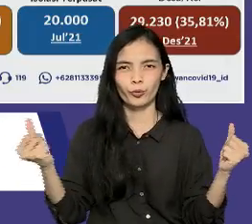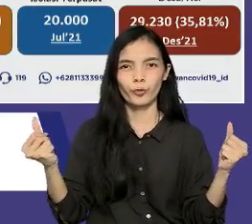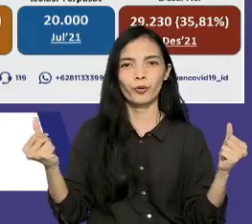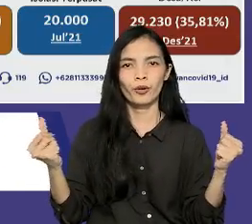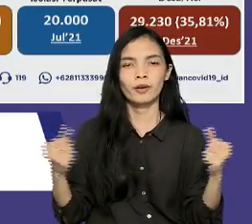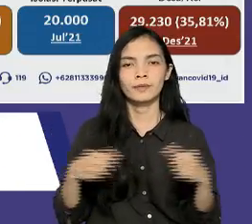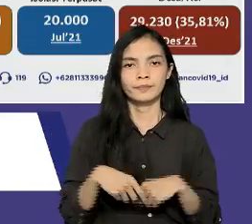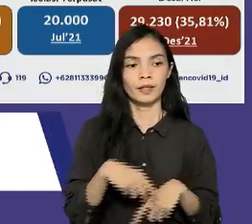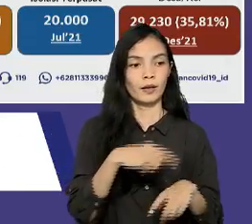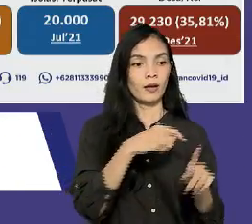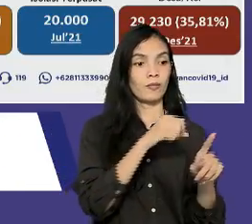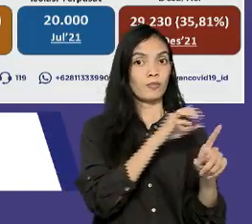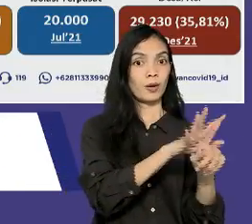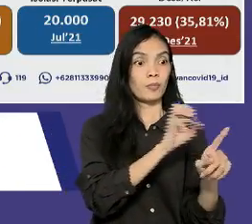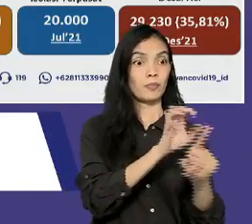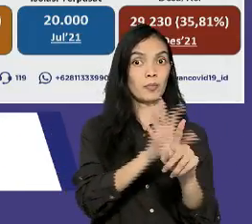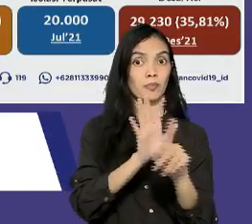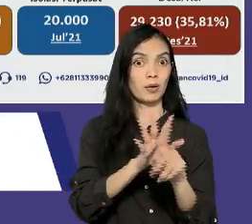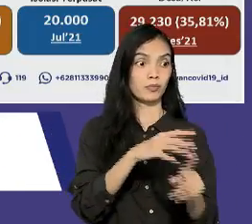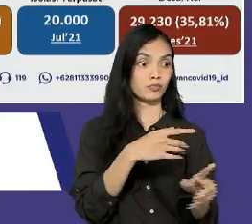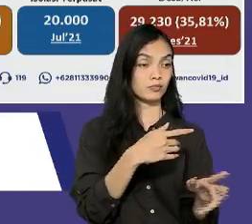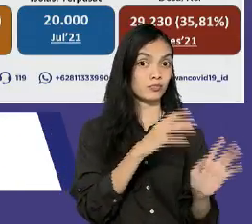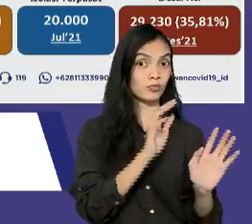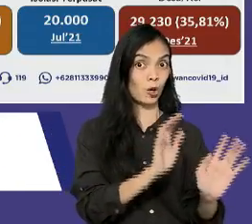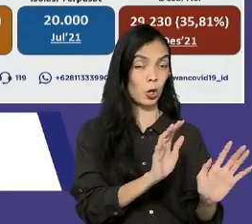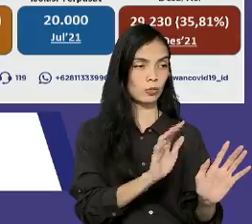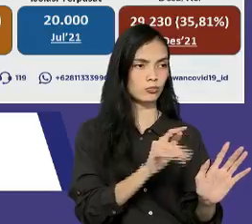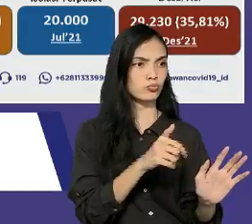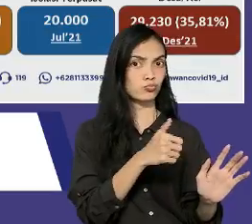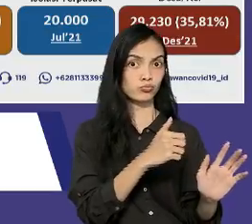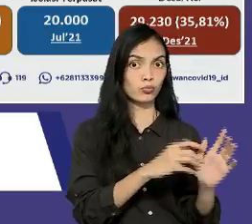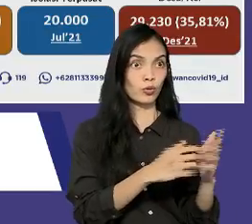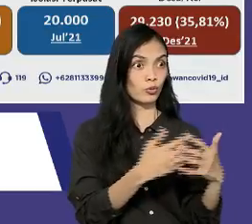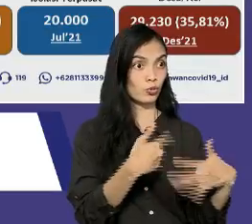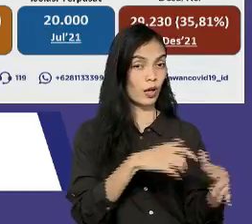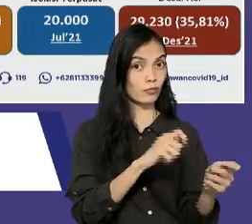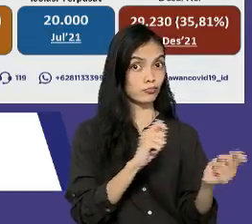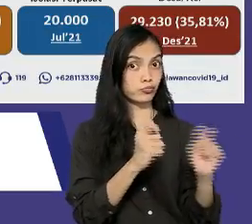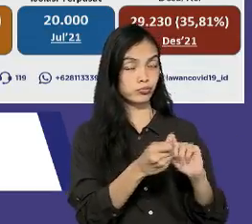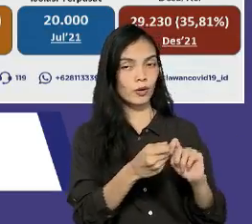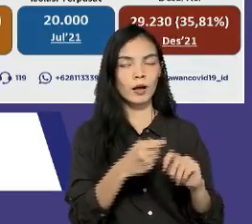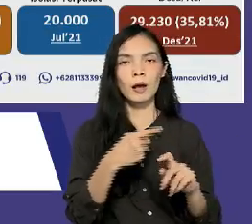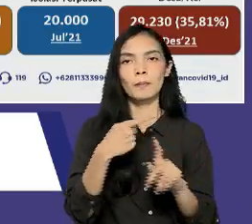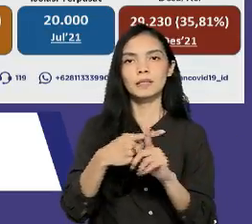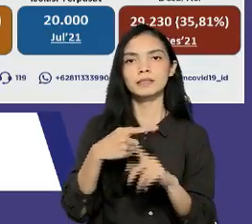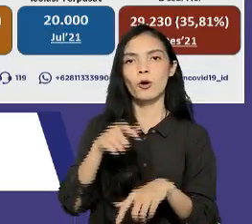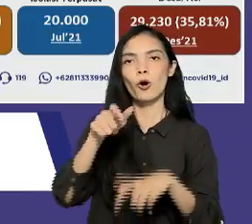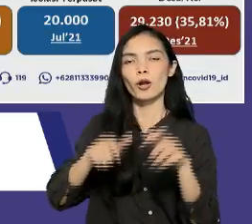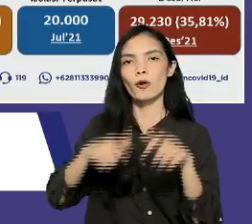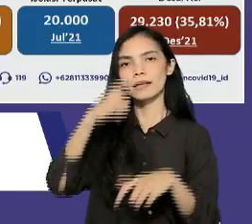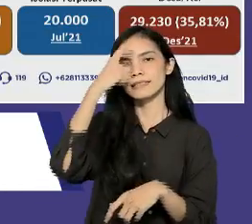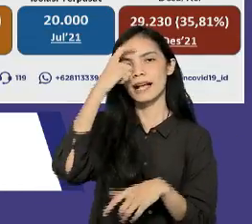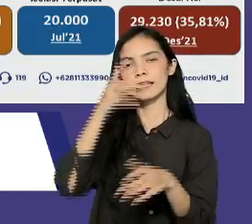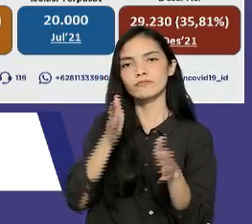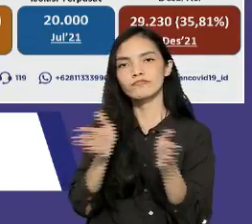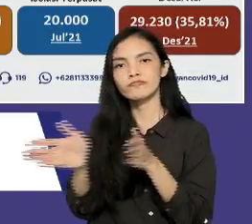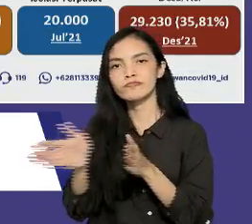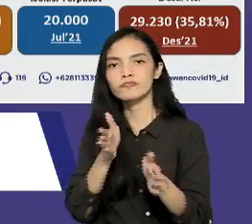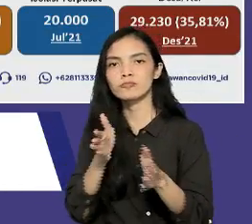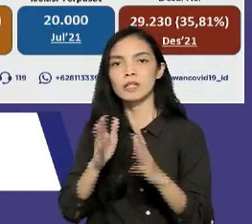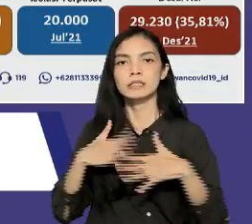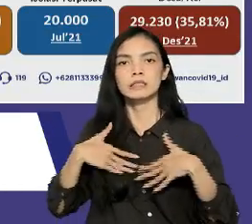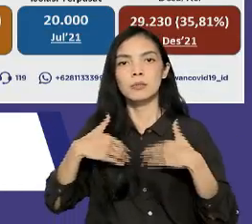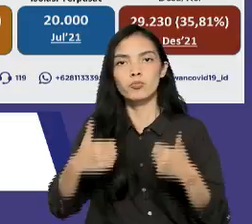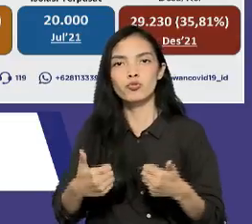positif, perkembangan baik juga teramati dari segi persentase kasus aktif, persentase kesembuhan,